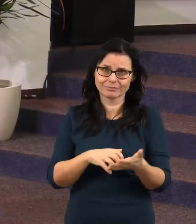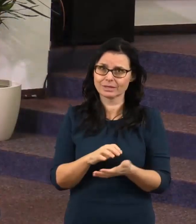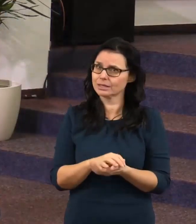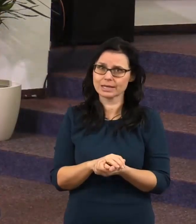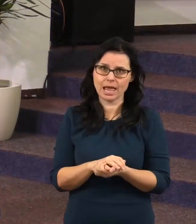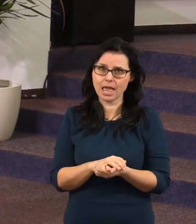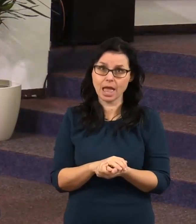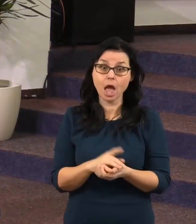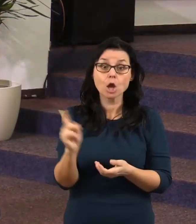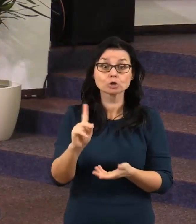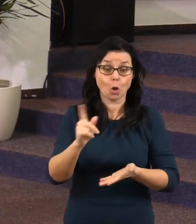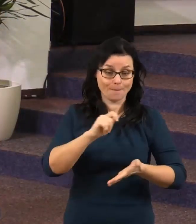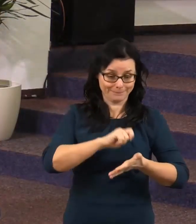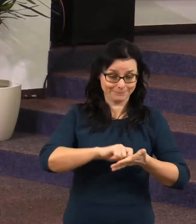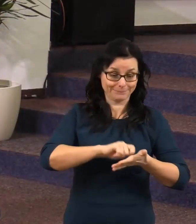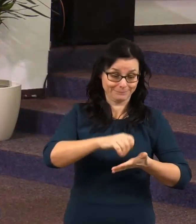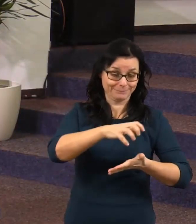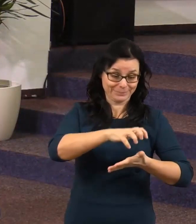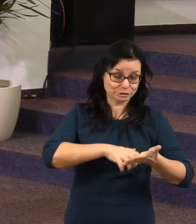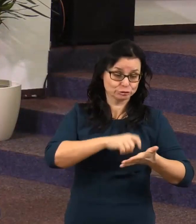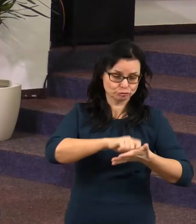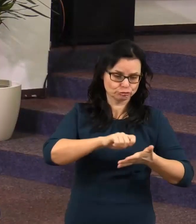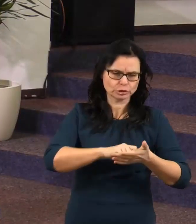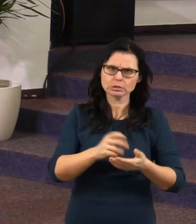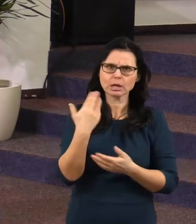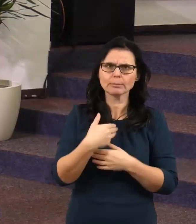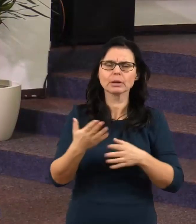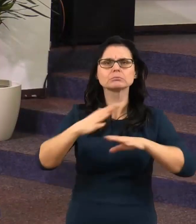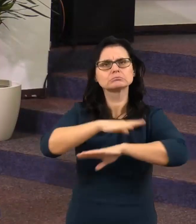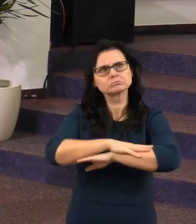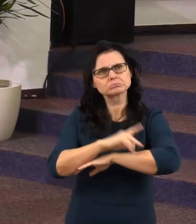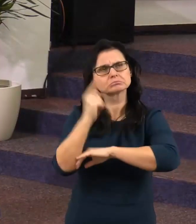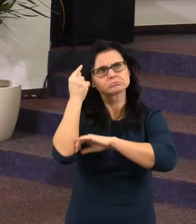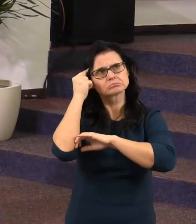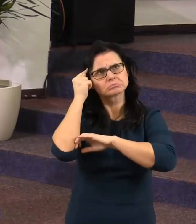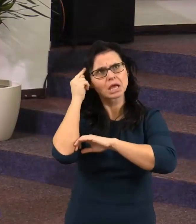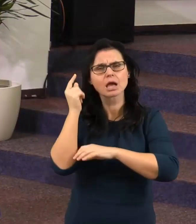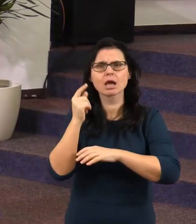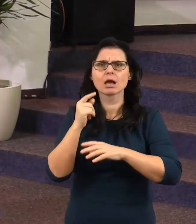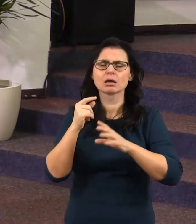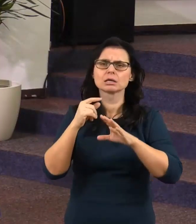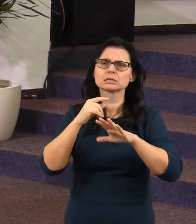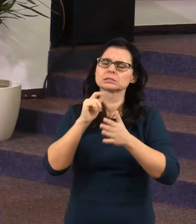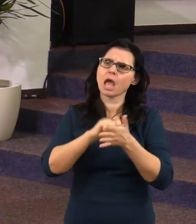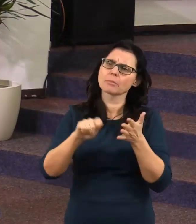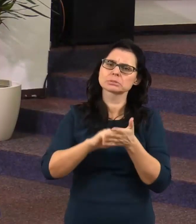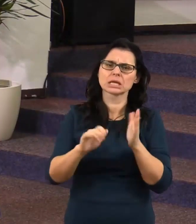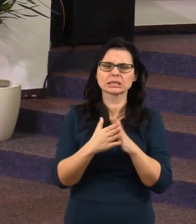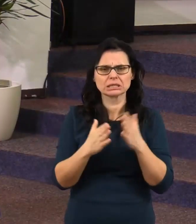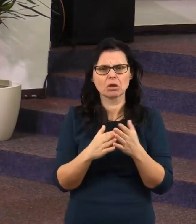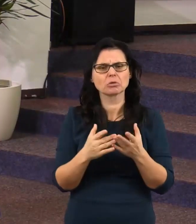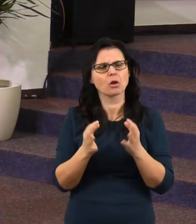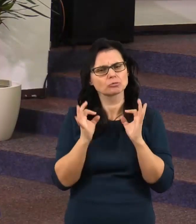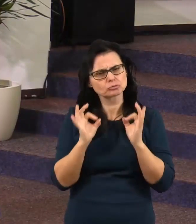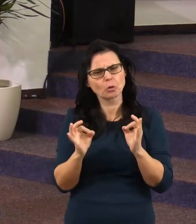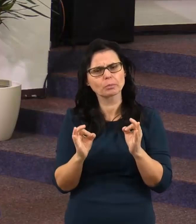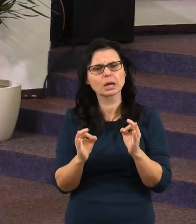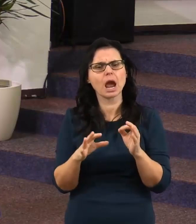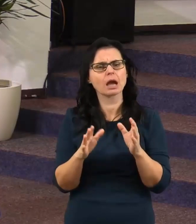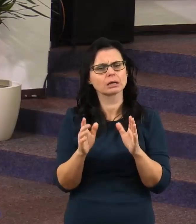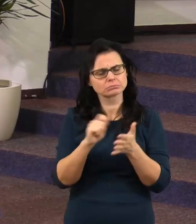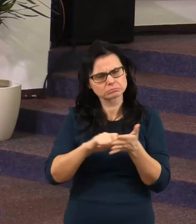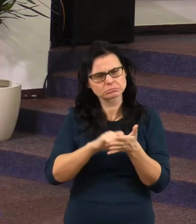nikdo z těch autorů si nesedl jednou večer a říká, já bych měl napsat nějakou knihu a nějakou pořádnou, která by se dobře